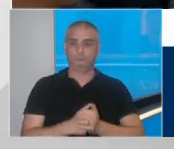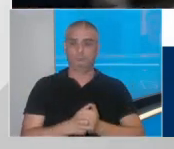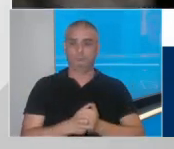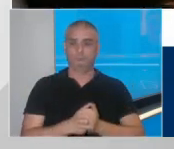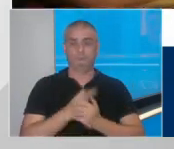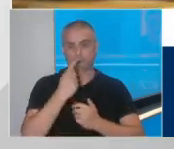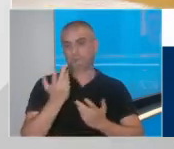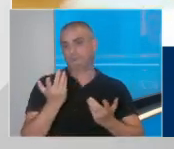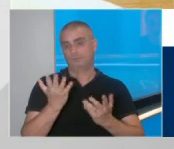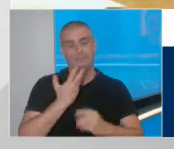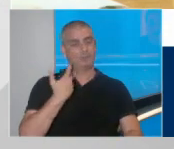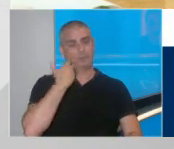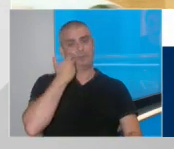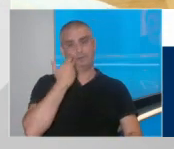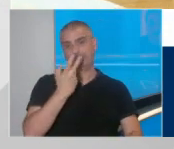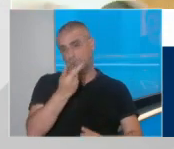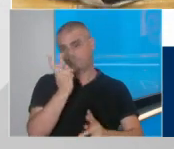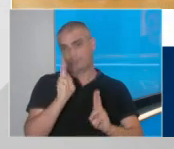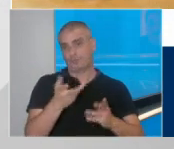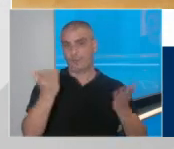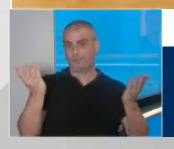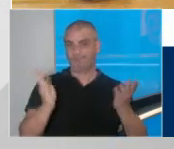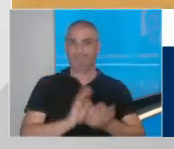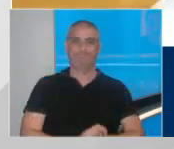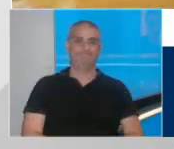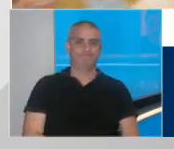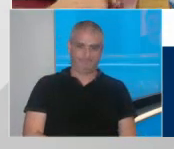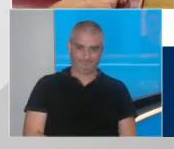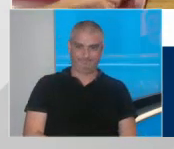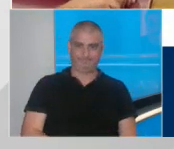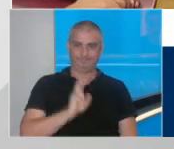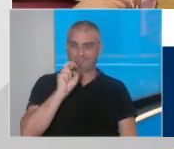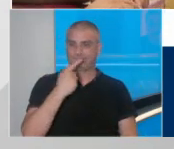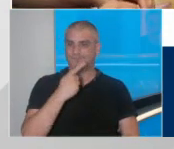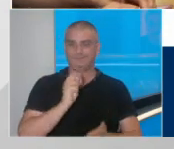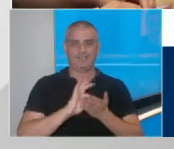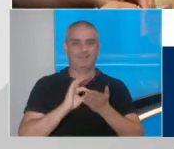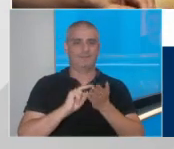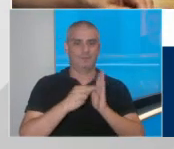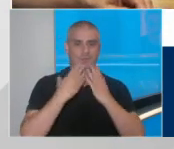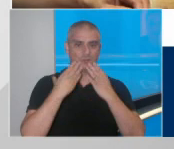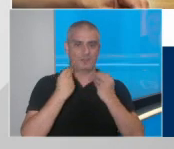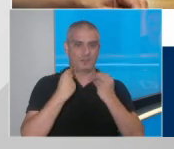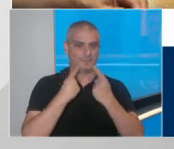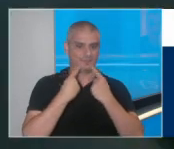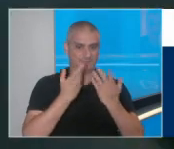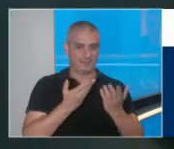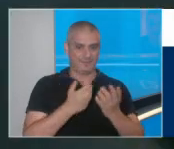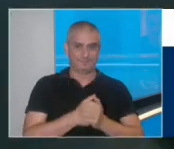והם יקחו עליו את הקרדיט כמו שרק הם יכולים. יתרה גרמן, כתבת הפוליטית של מקור ראשון, תודה רבה לך על השיחה